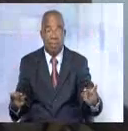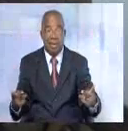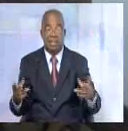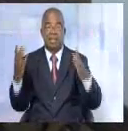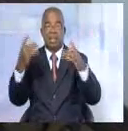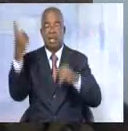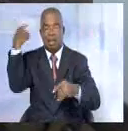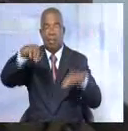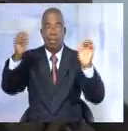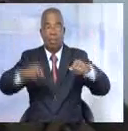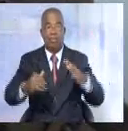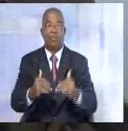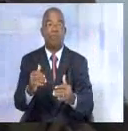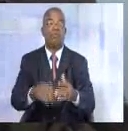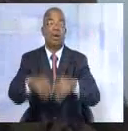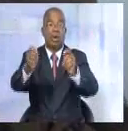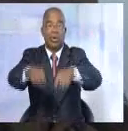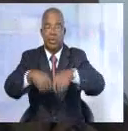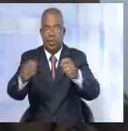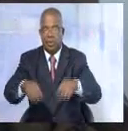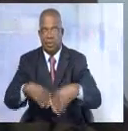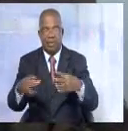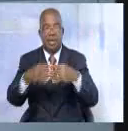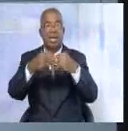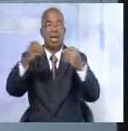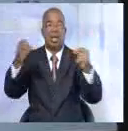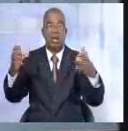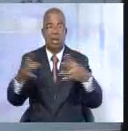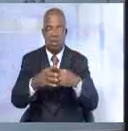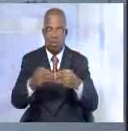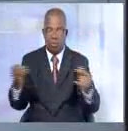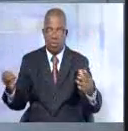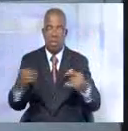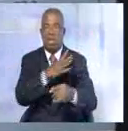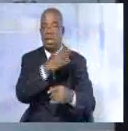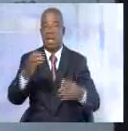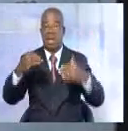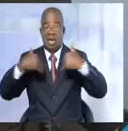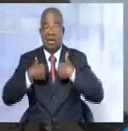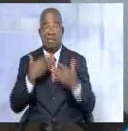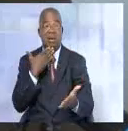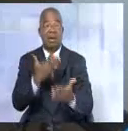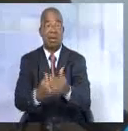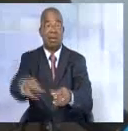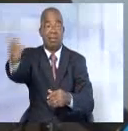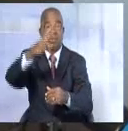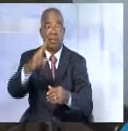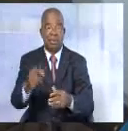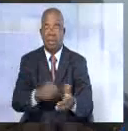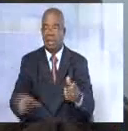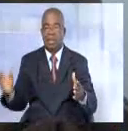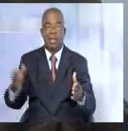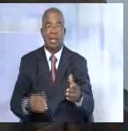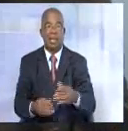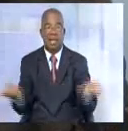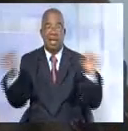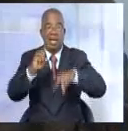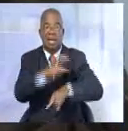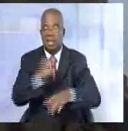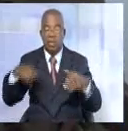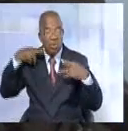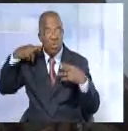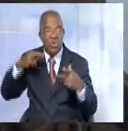qu'on pourra tenir devant l'État ivoirien. Et qu'à travers vos chiffres, les gens pensent que vous pouvez faire mieux. Cela